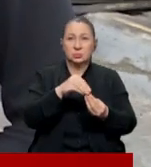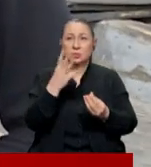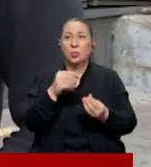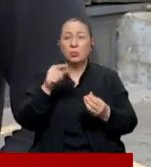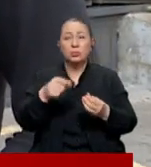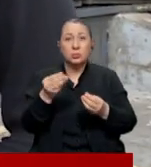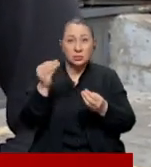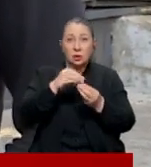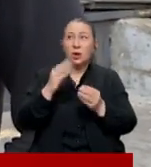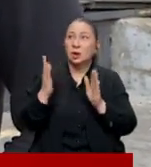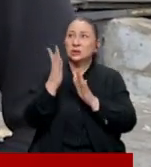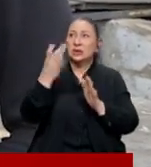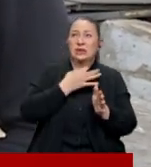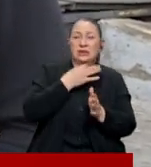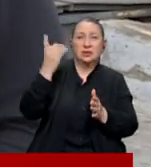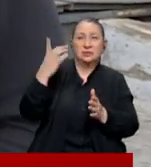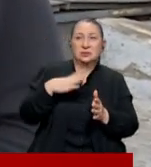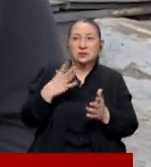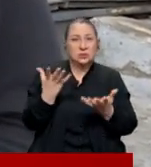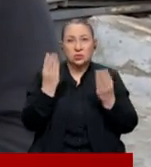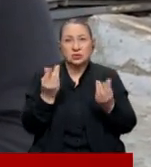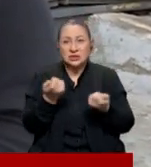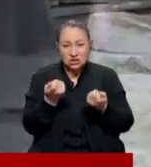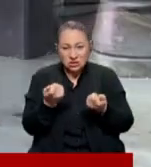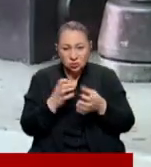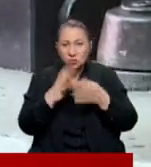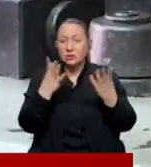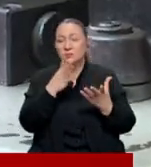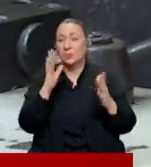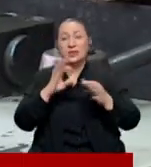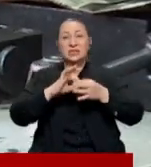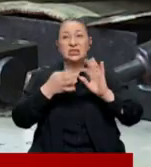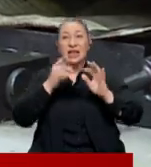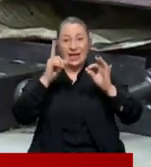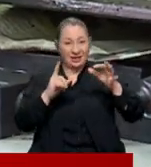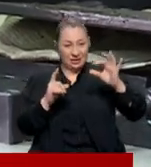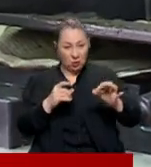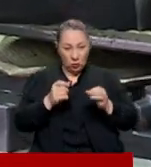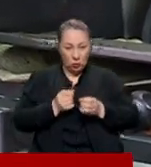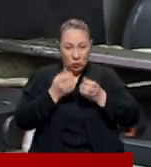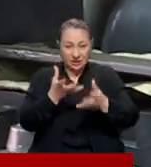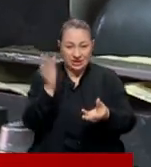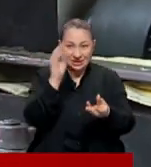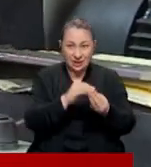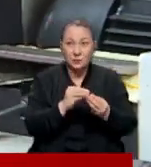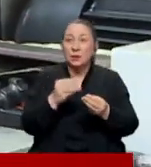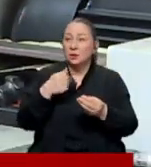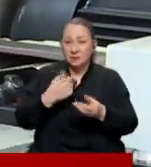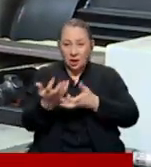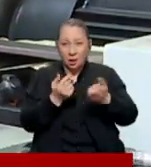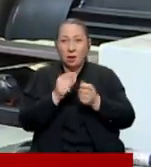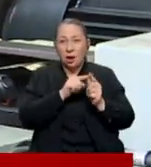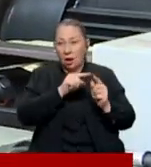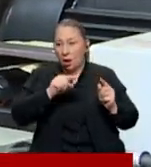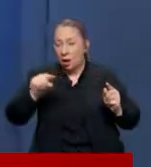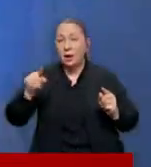koyduğun zaman bu sefer karşı taraf mağdur oluyor. Nasıl olacak? Nasıl işin içinden çıkacağız? Zincirin ilk halkasına üreticiye gelen zamlar tüketiciye kadar